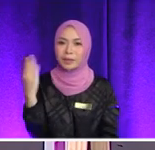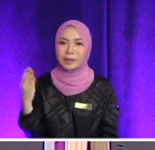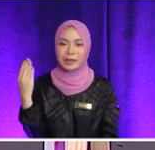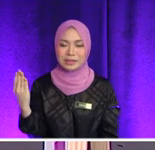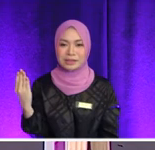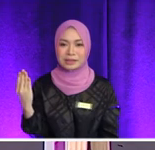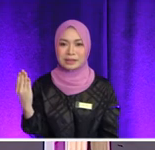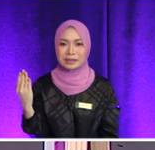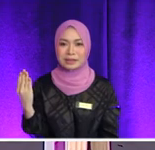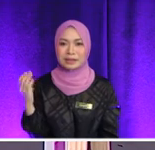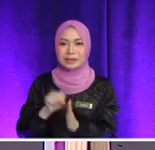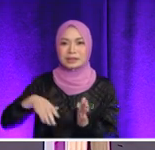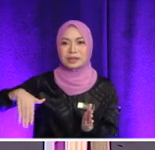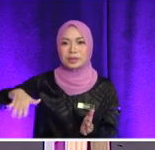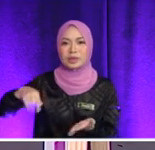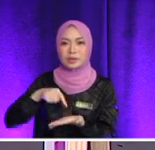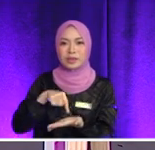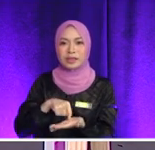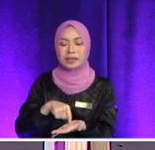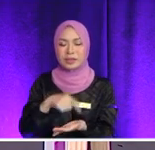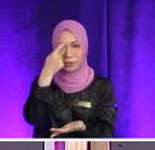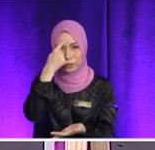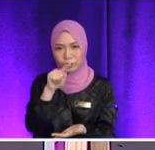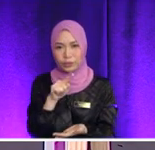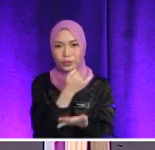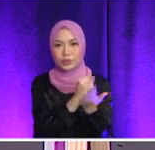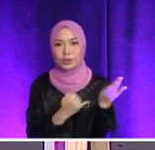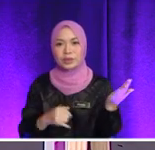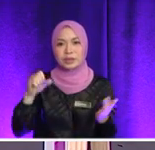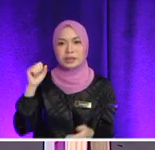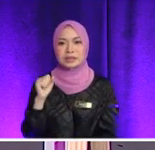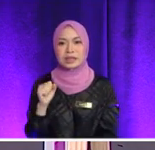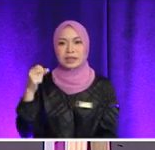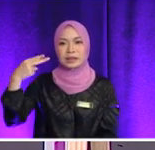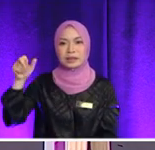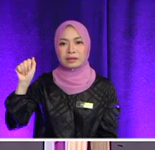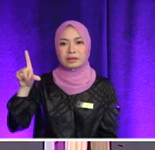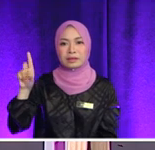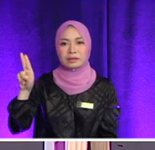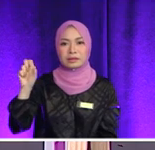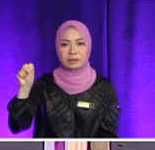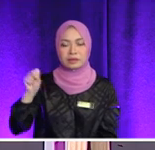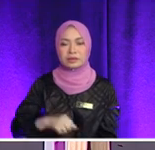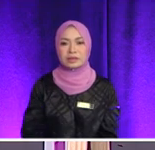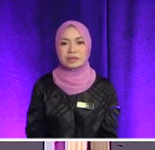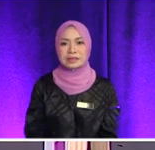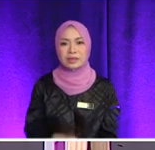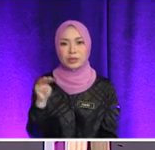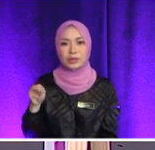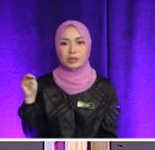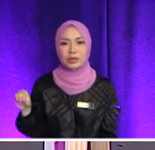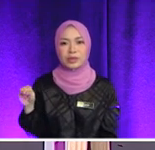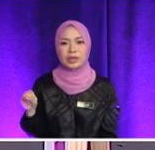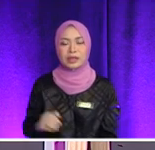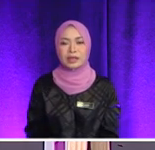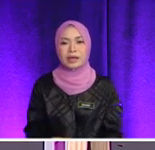kalau sebelum nih Eh kalau untuk seni halus saya lebih menekankan ee kepada rezam